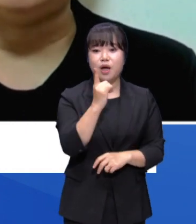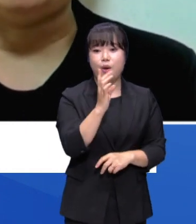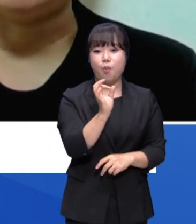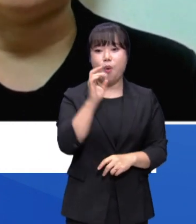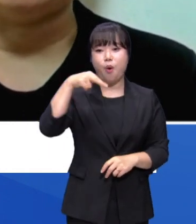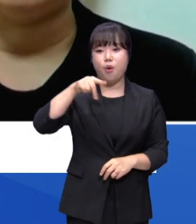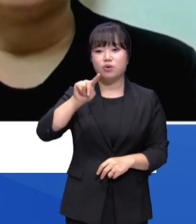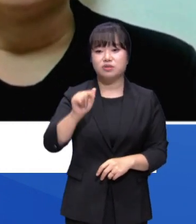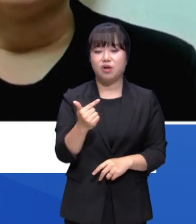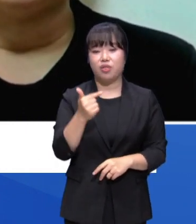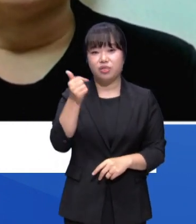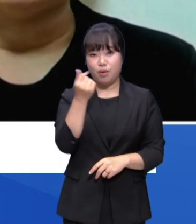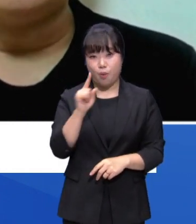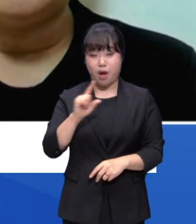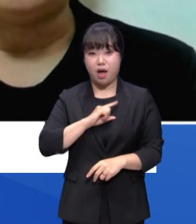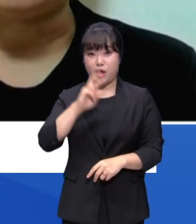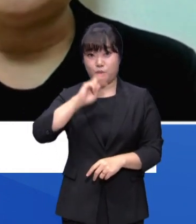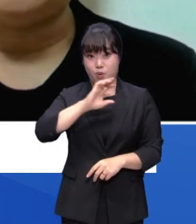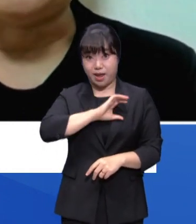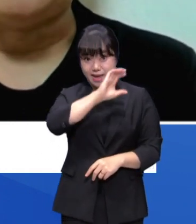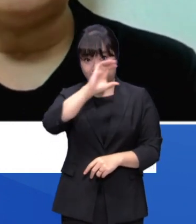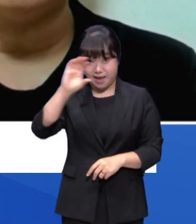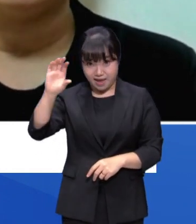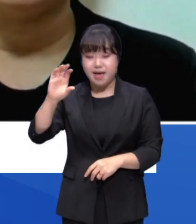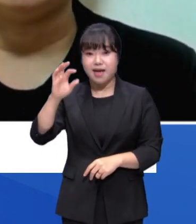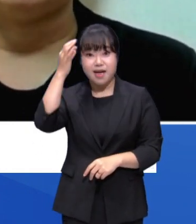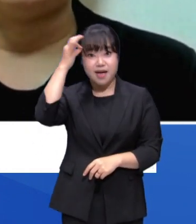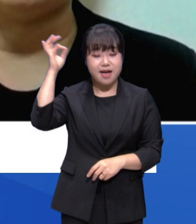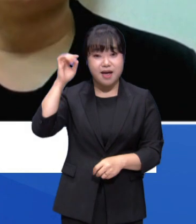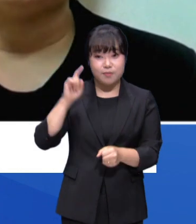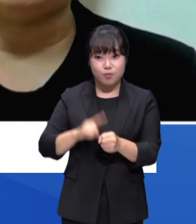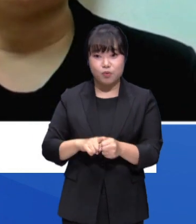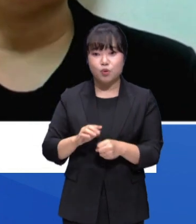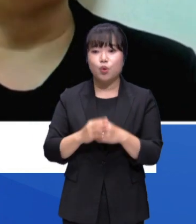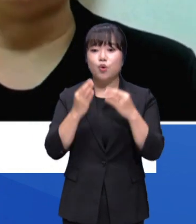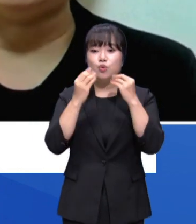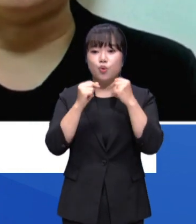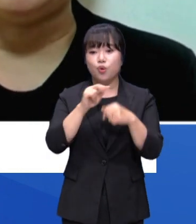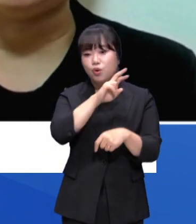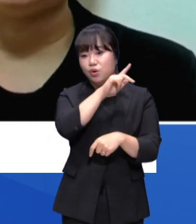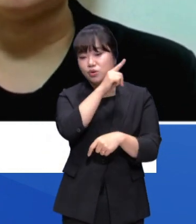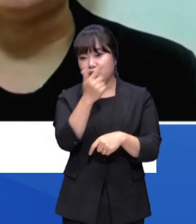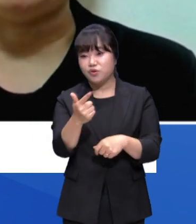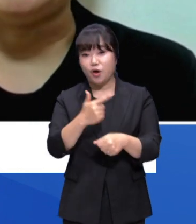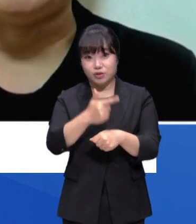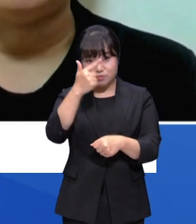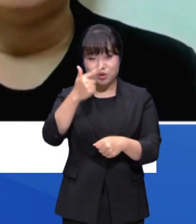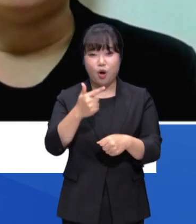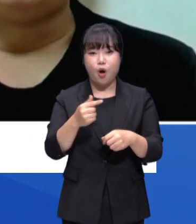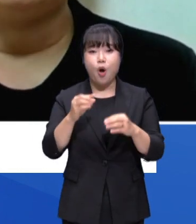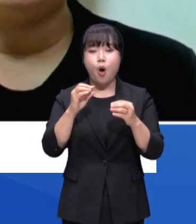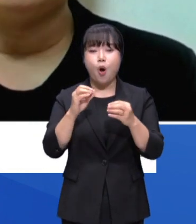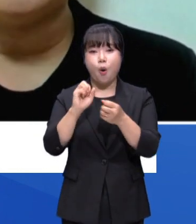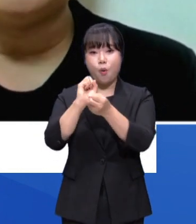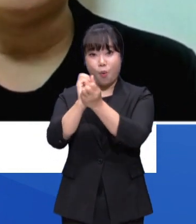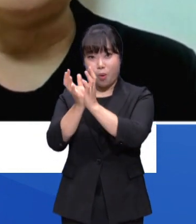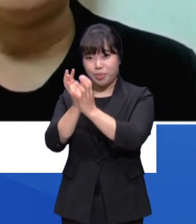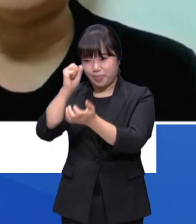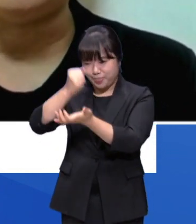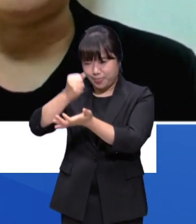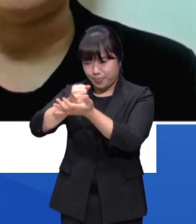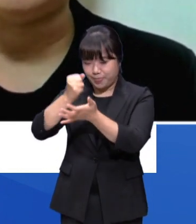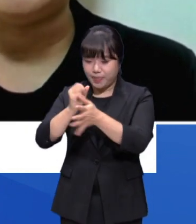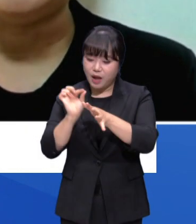또 기리기 위해서 토요일 6시부터 예, 봉숭아 물지기가 시작이 됩니다. 예, 본